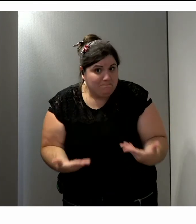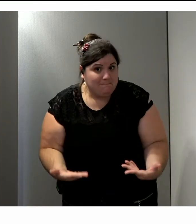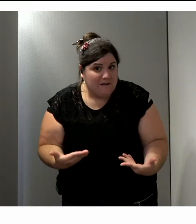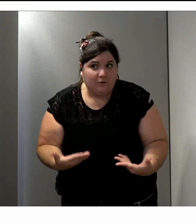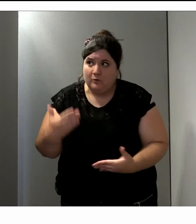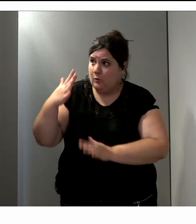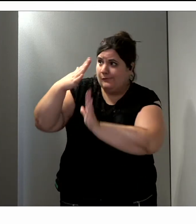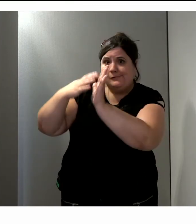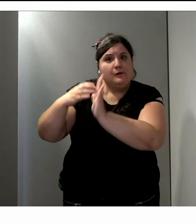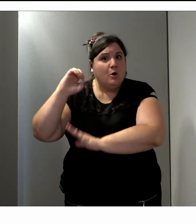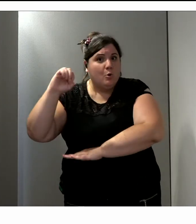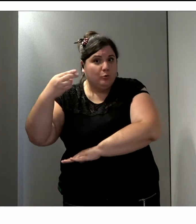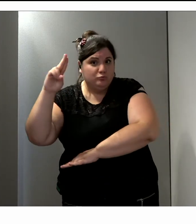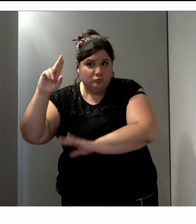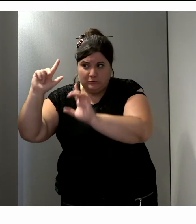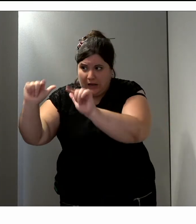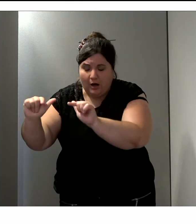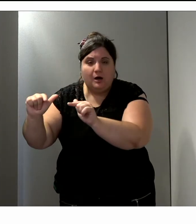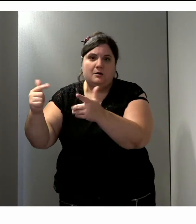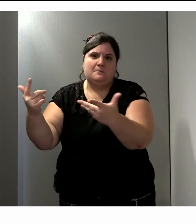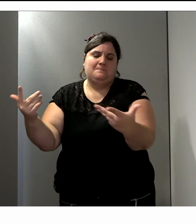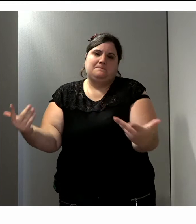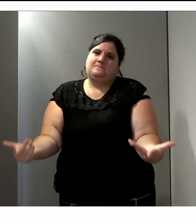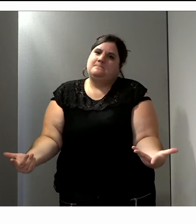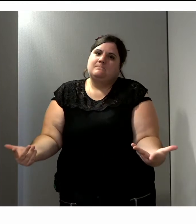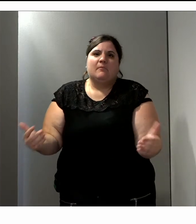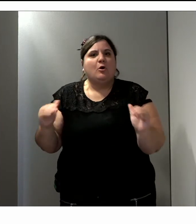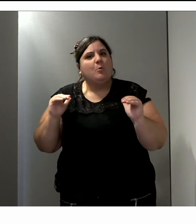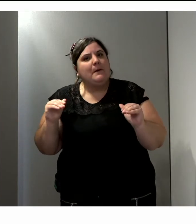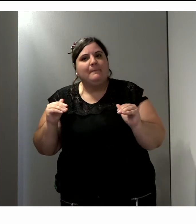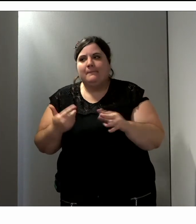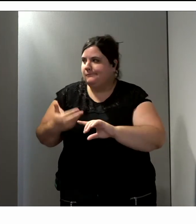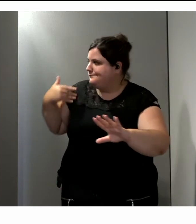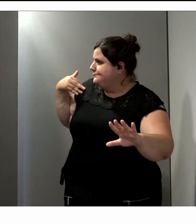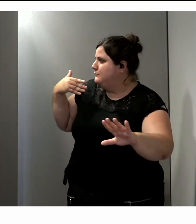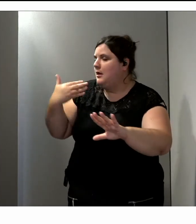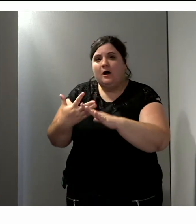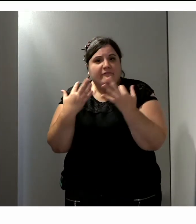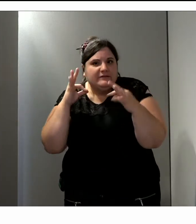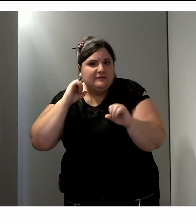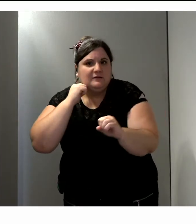d'aujourd'hui, la France, elle a eu maintenant une dizaine d'années pour